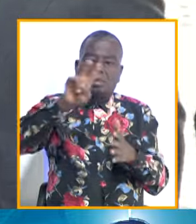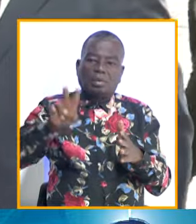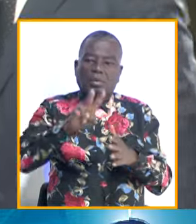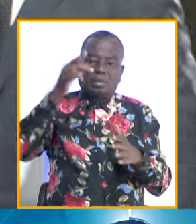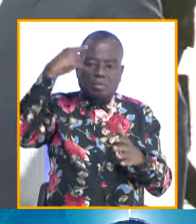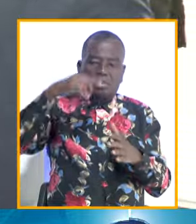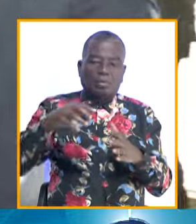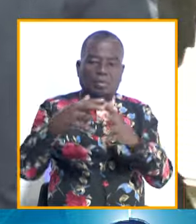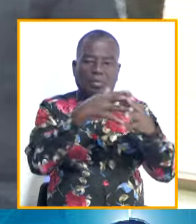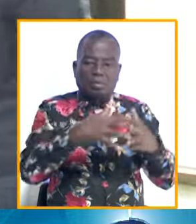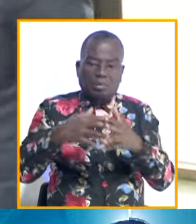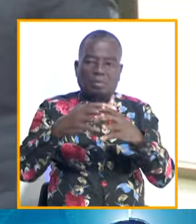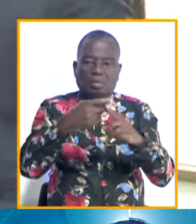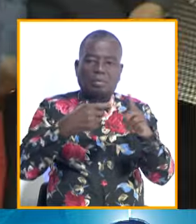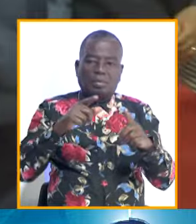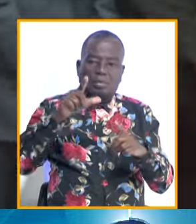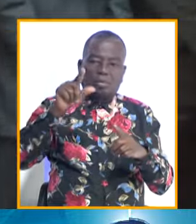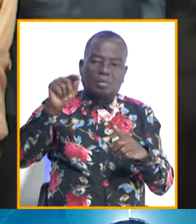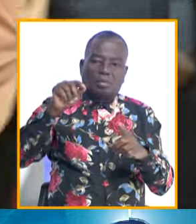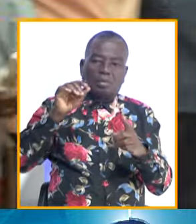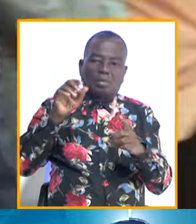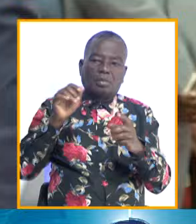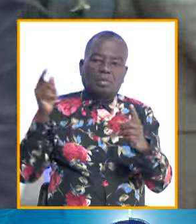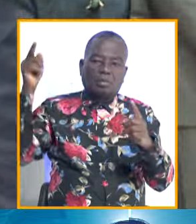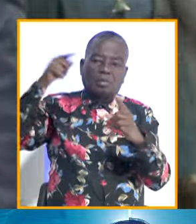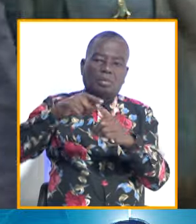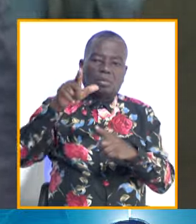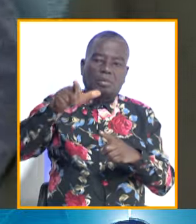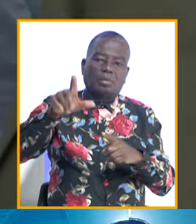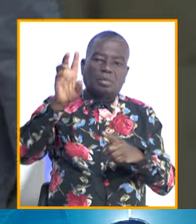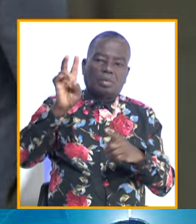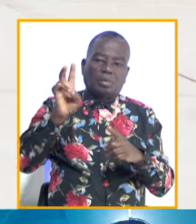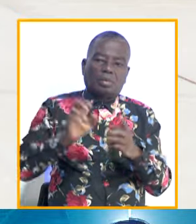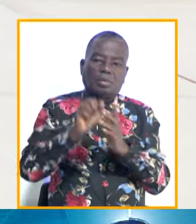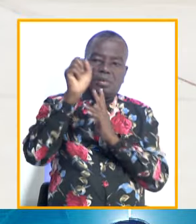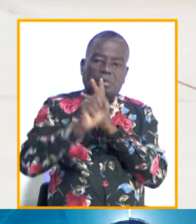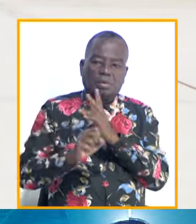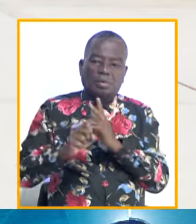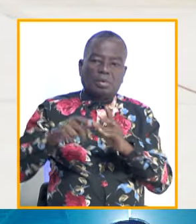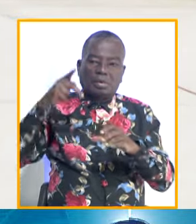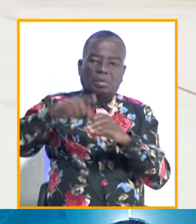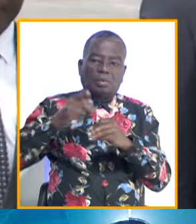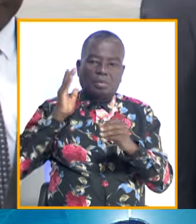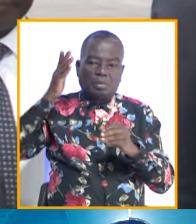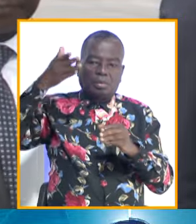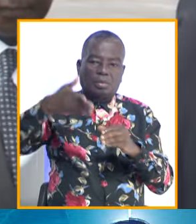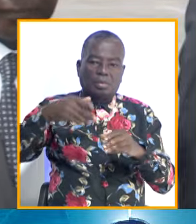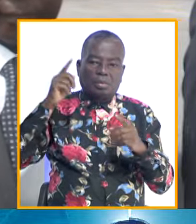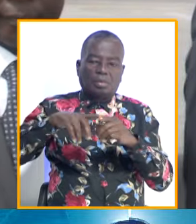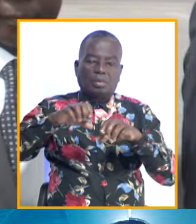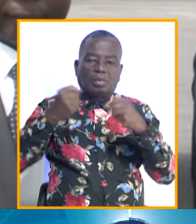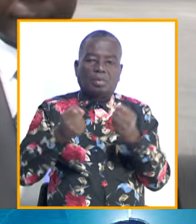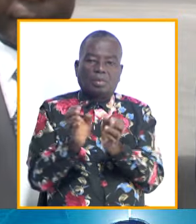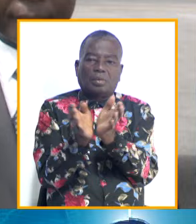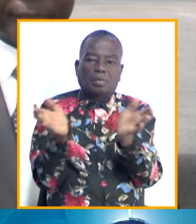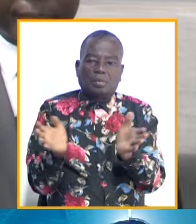États-Unis. Du 20 au 27 septembre 2024, le vice-président de la République prendra part aux Assemblées générales des Nations Unies à New York.